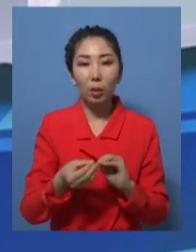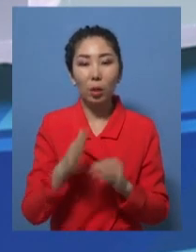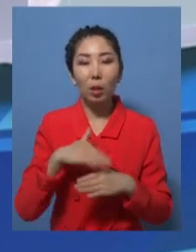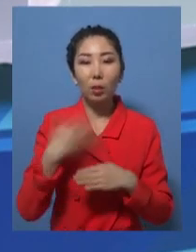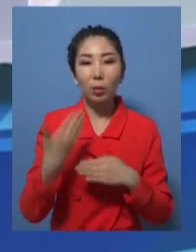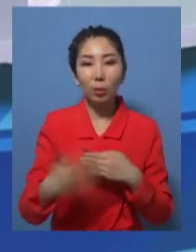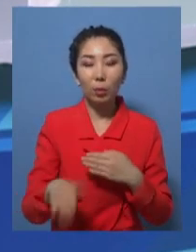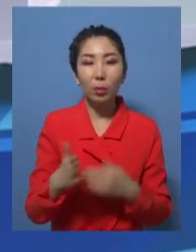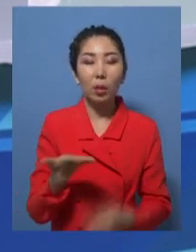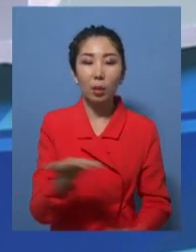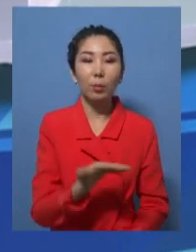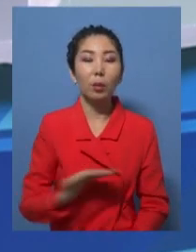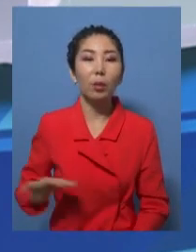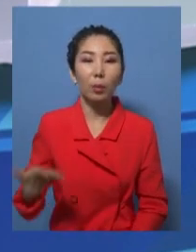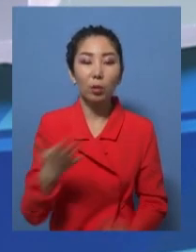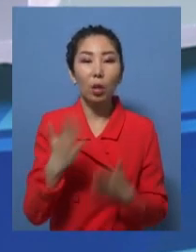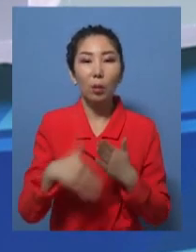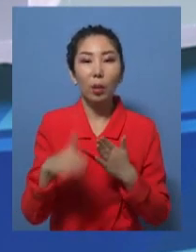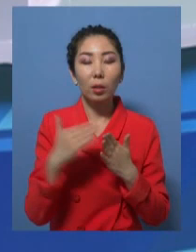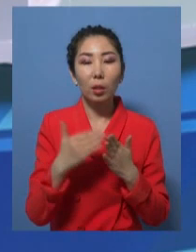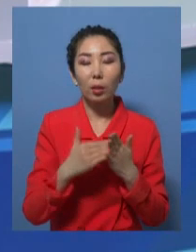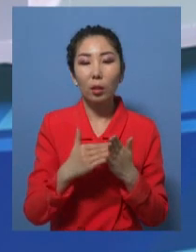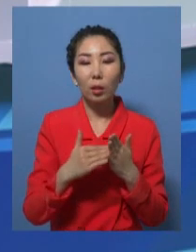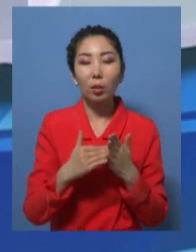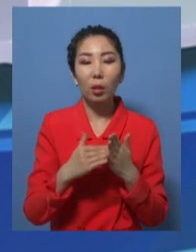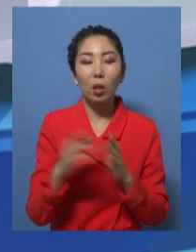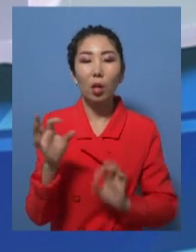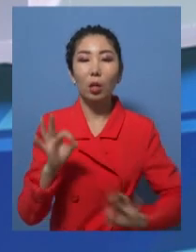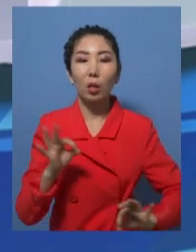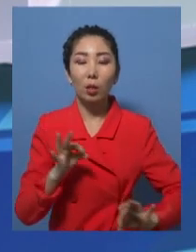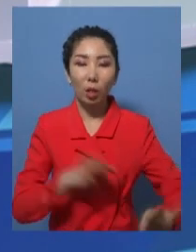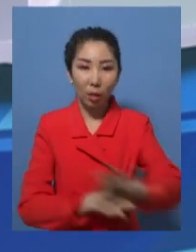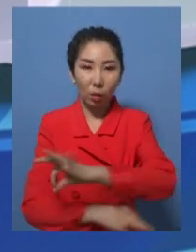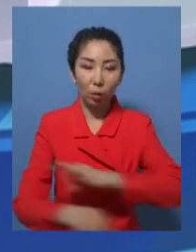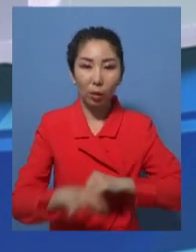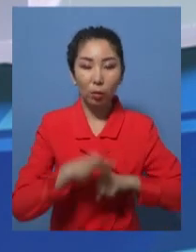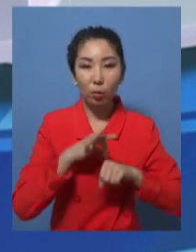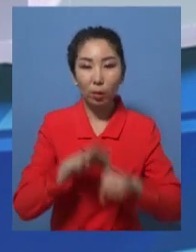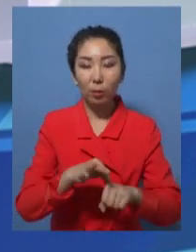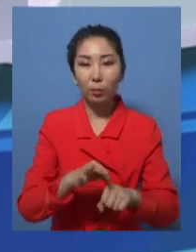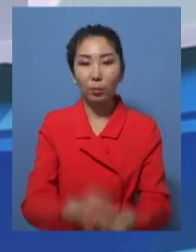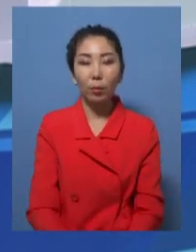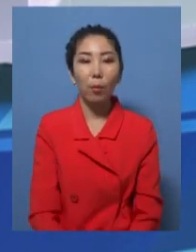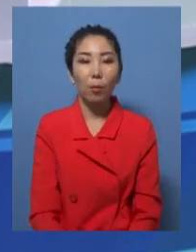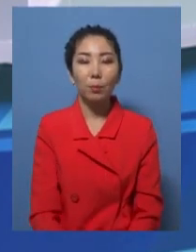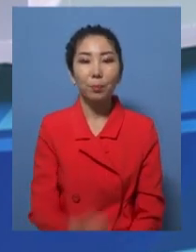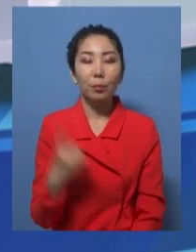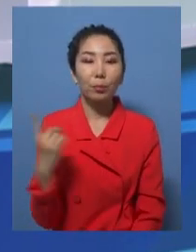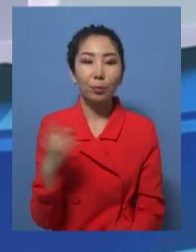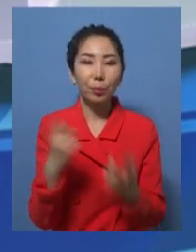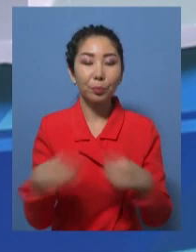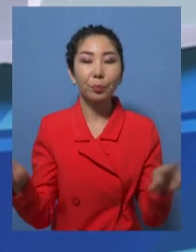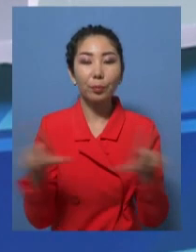алған. Соны біздер енді мониторинг жасау барысында анықтадық, шара қолдандық. Аудан бойынша тек осы бірақ мекеме ме